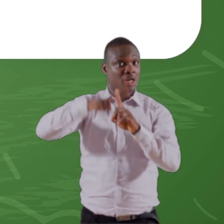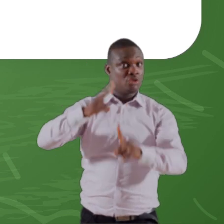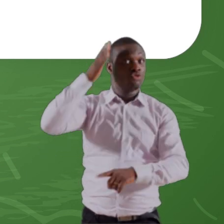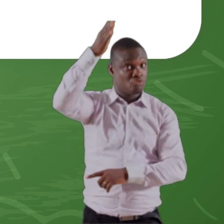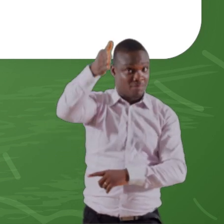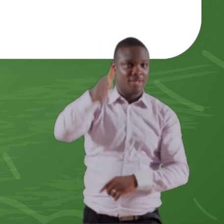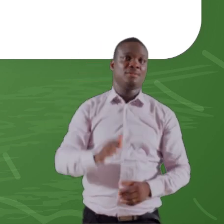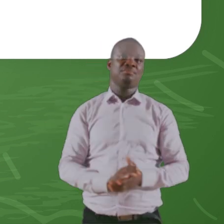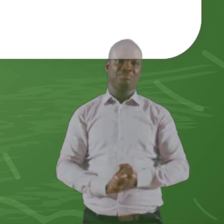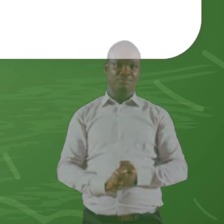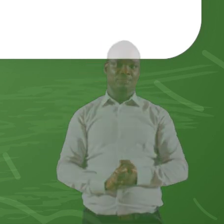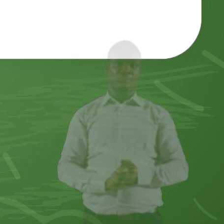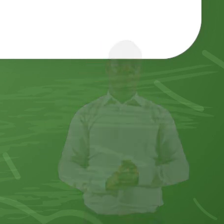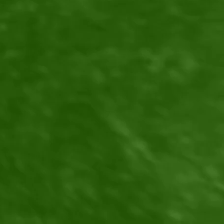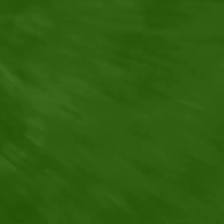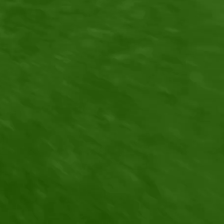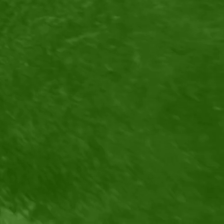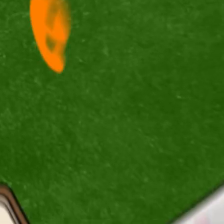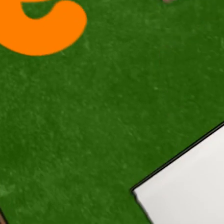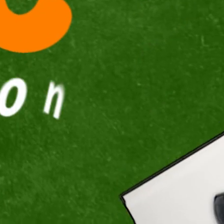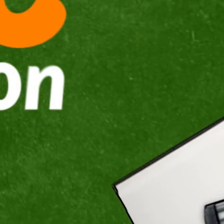prochaine séance.